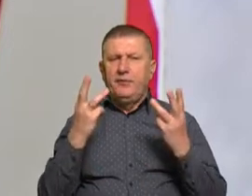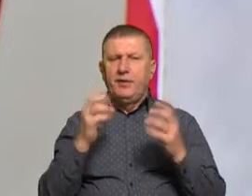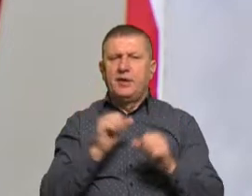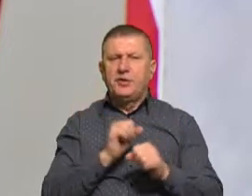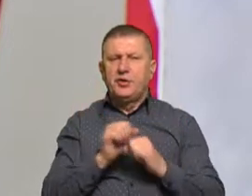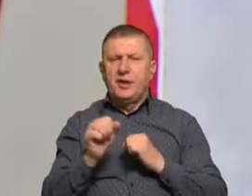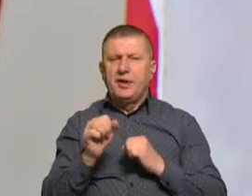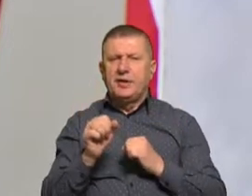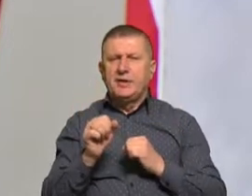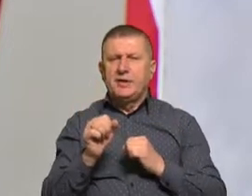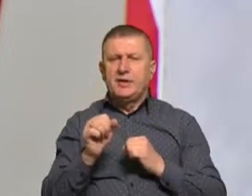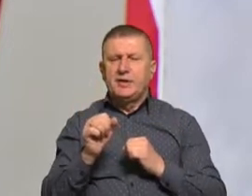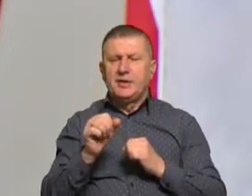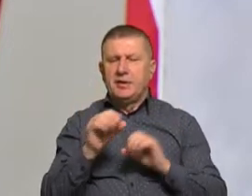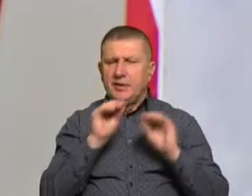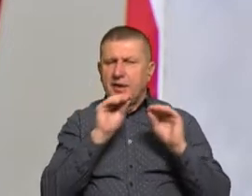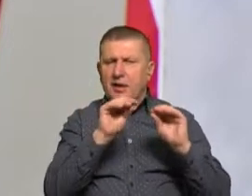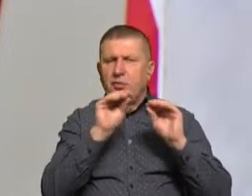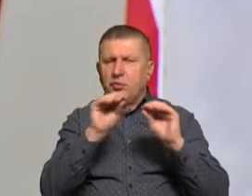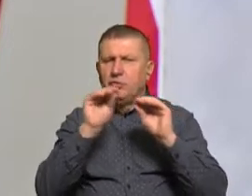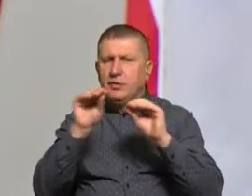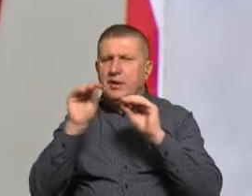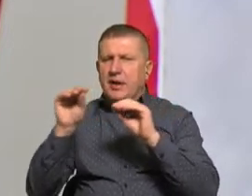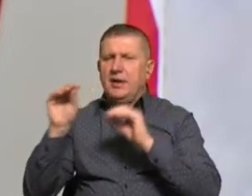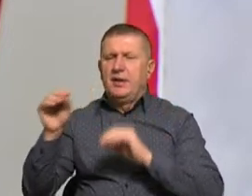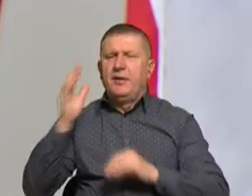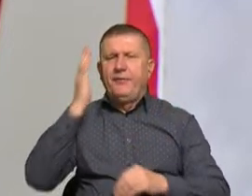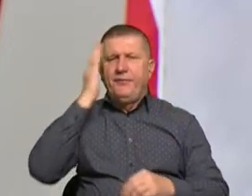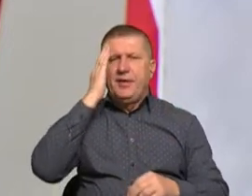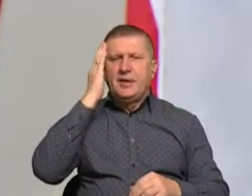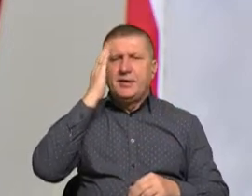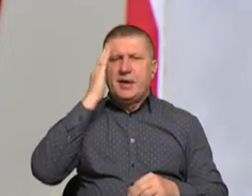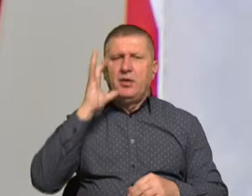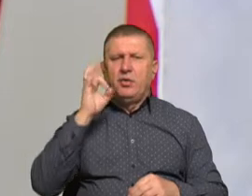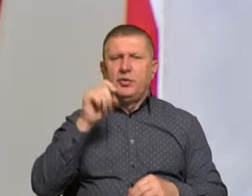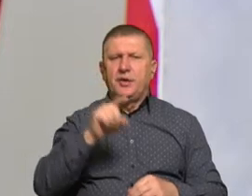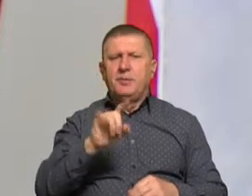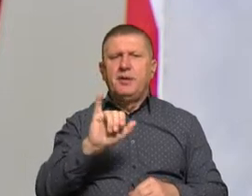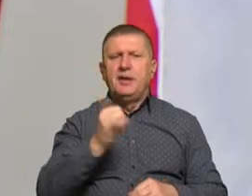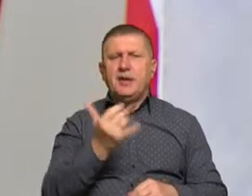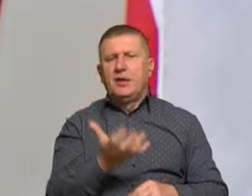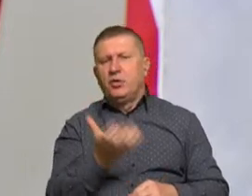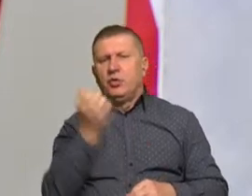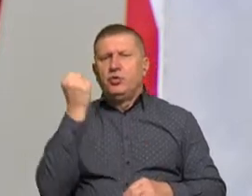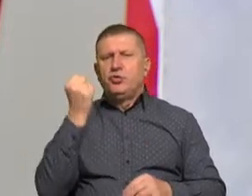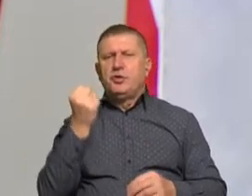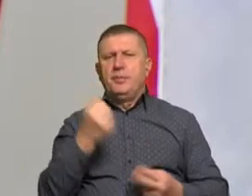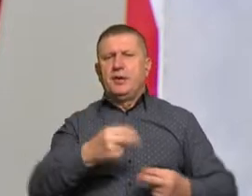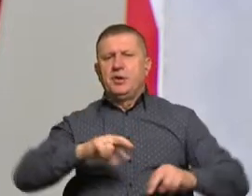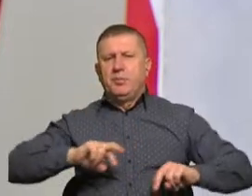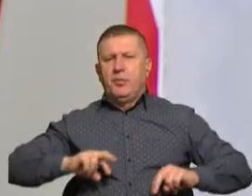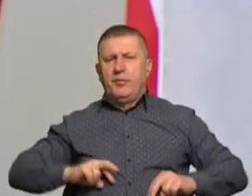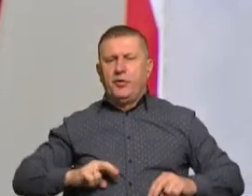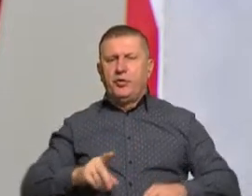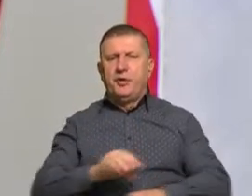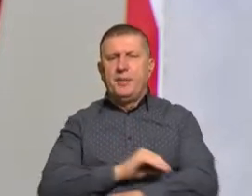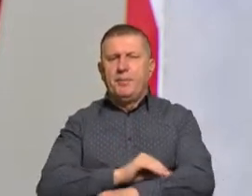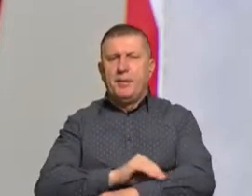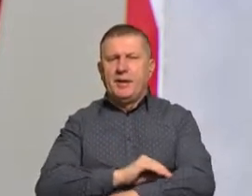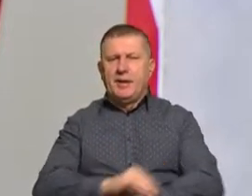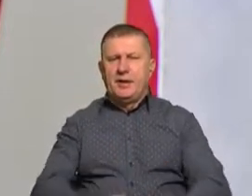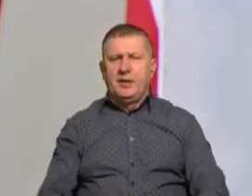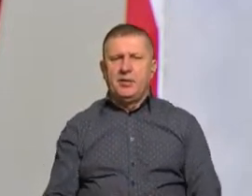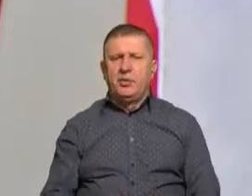pierwsze edukacja, uświadamianie społeczeństwa, w jaki sposób należy odzyskiwać tutaj odpady,